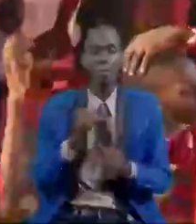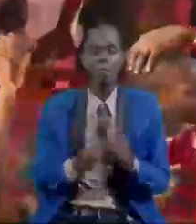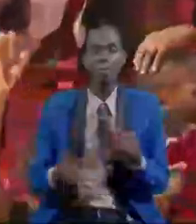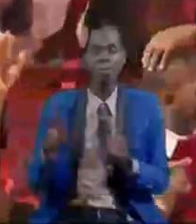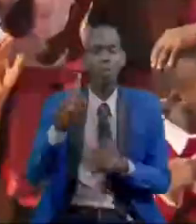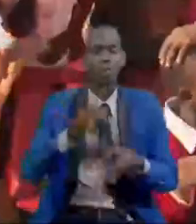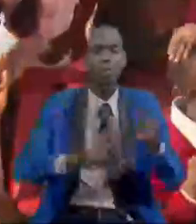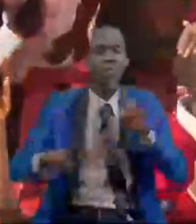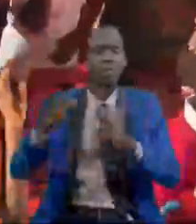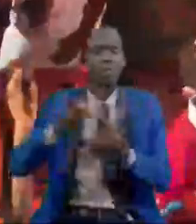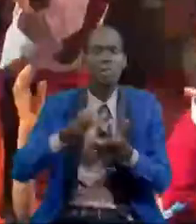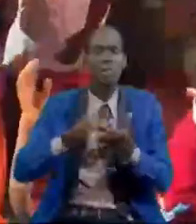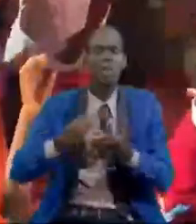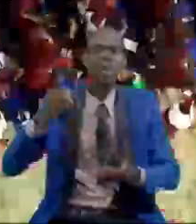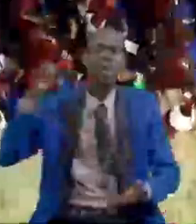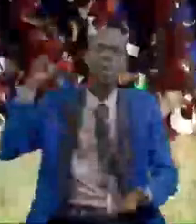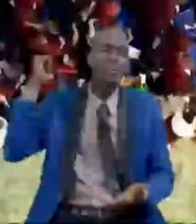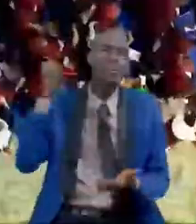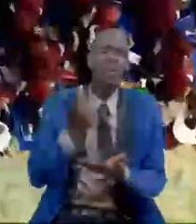Et tout le monde encore, nous crions.